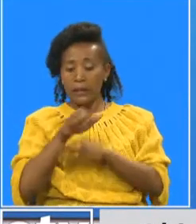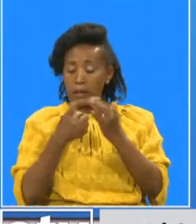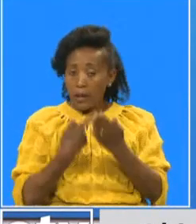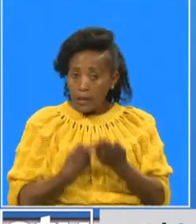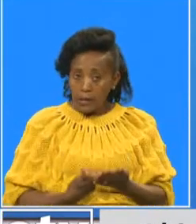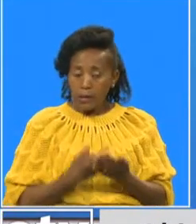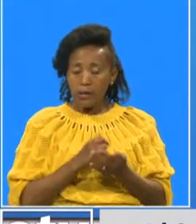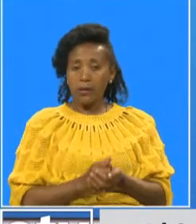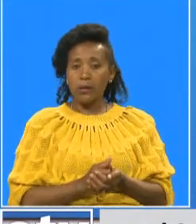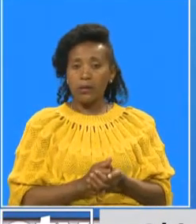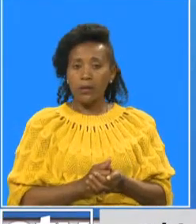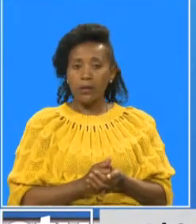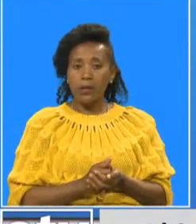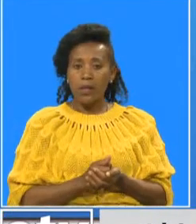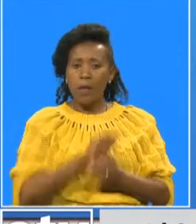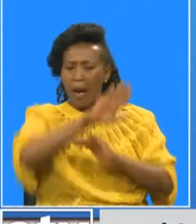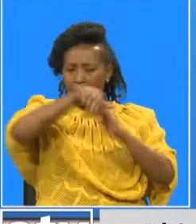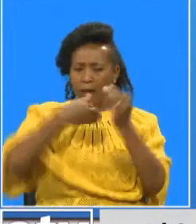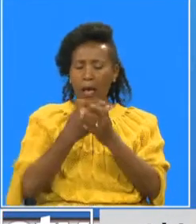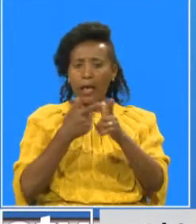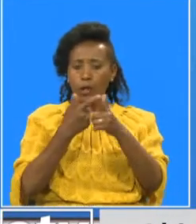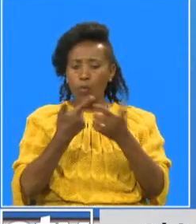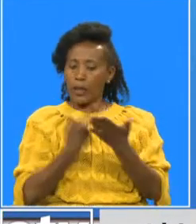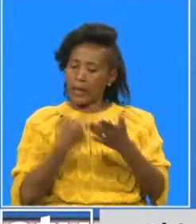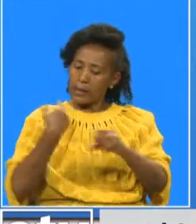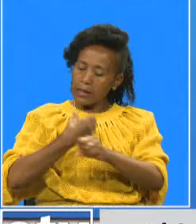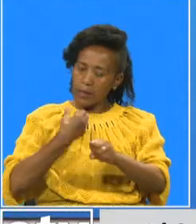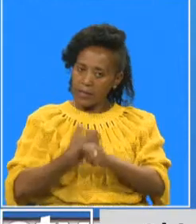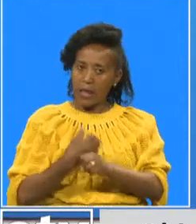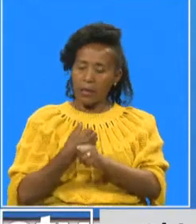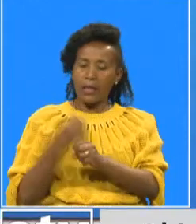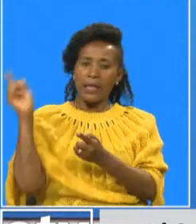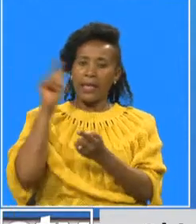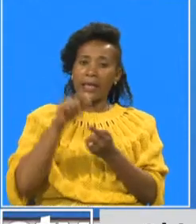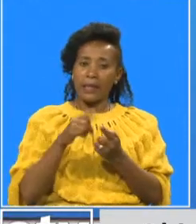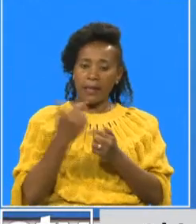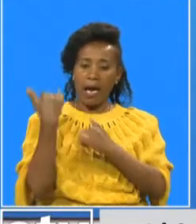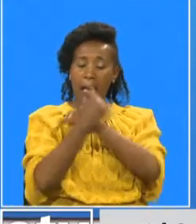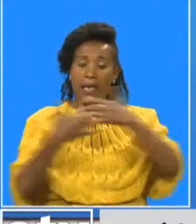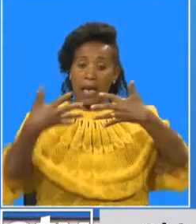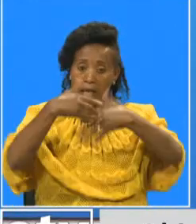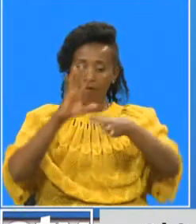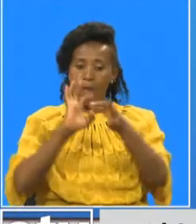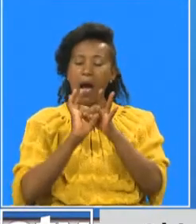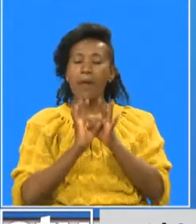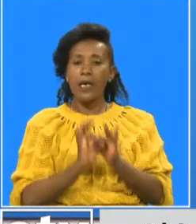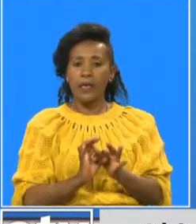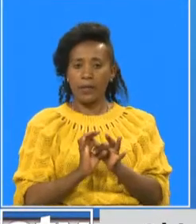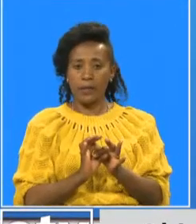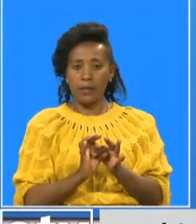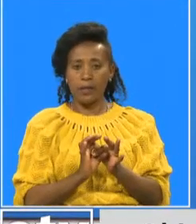ስለዚህ በማጆሪቲው ደግሞ ይህንን ስራ ለመስራት እንደ አገር አቀፍ ማህበር